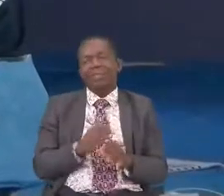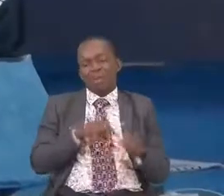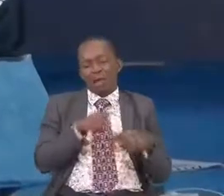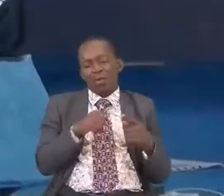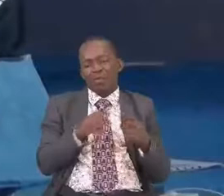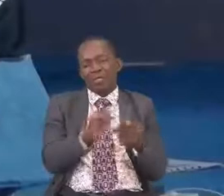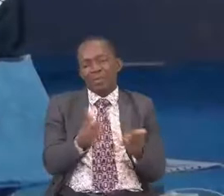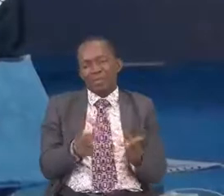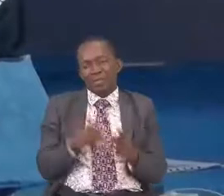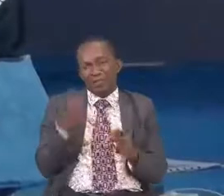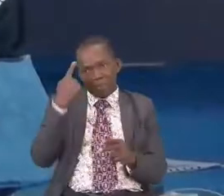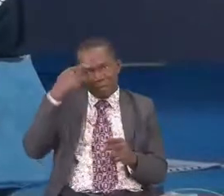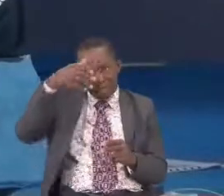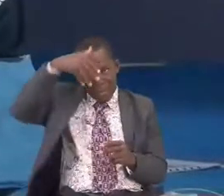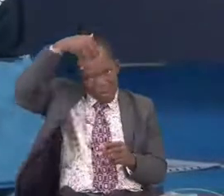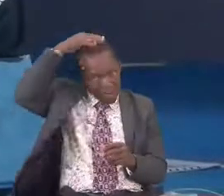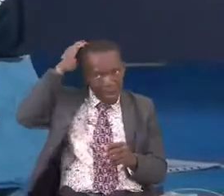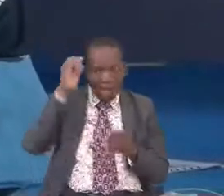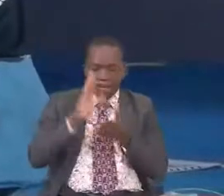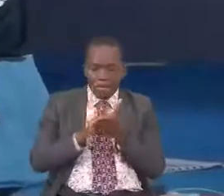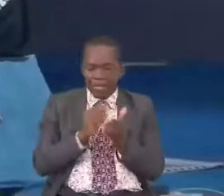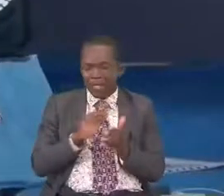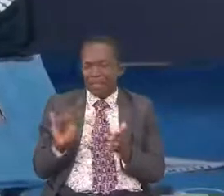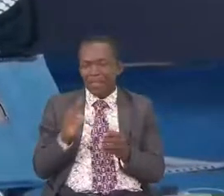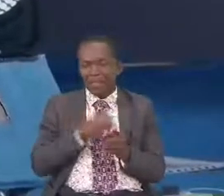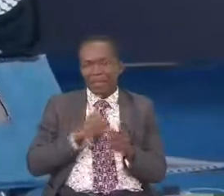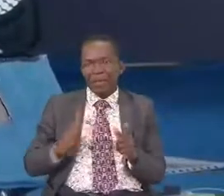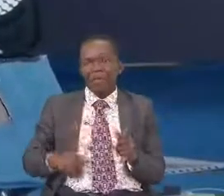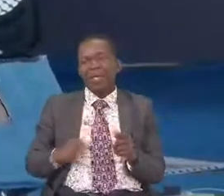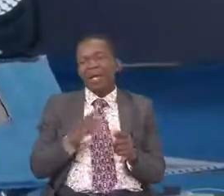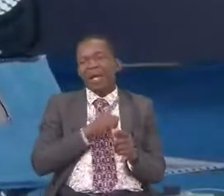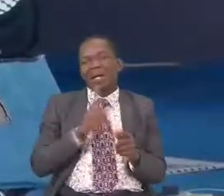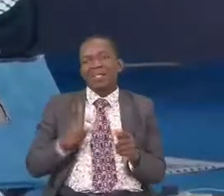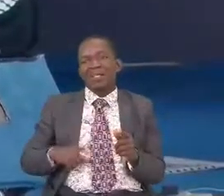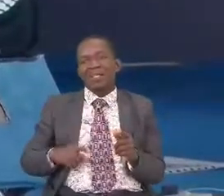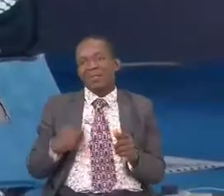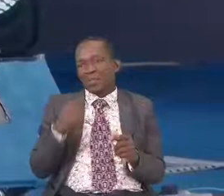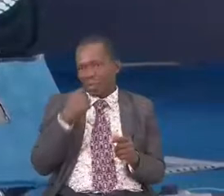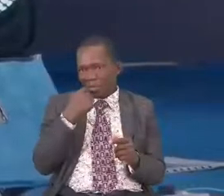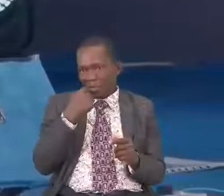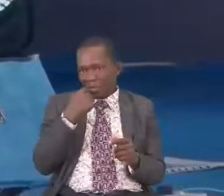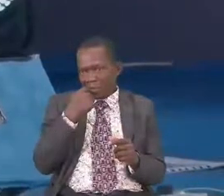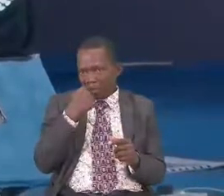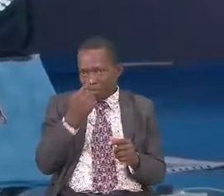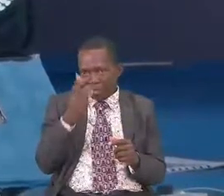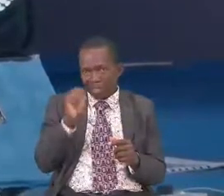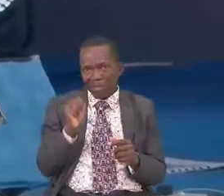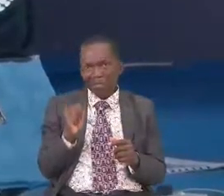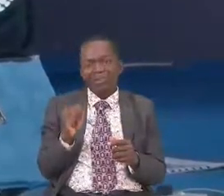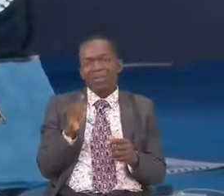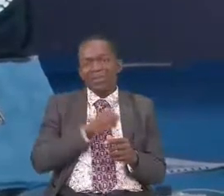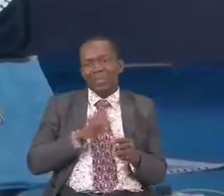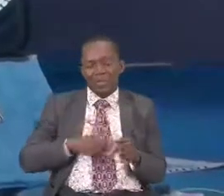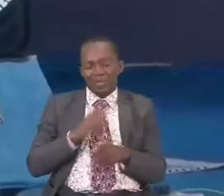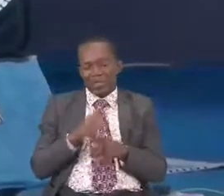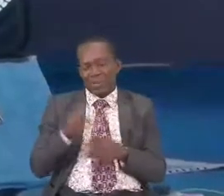Il croyait toujours en Dieu. Et on a dit, cet homme, Dieu l'a épargné parce qu'il a cru en